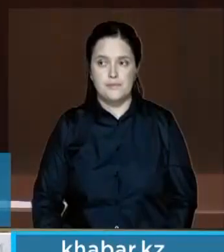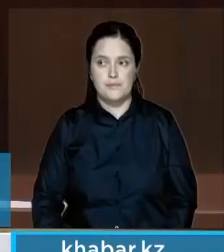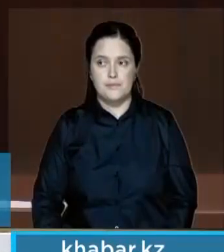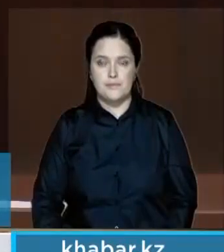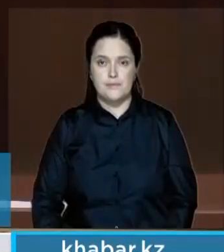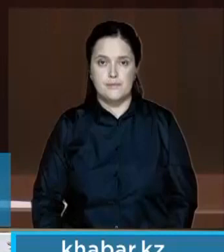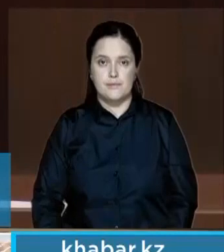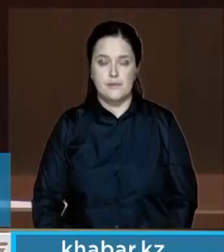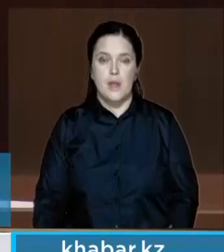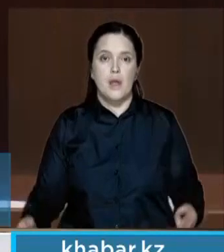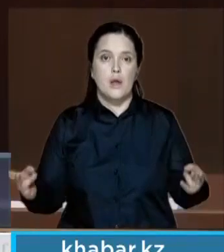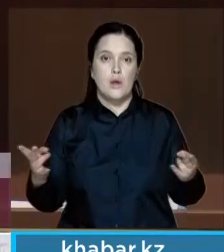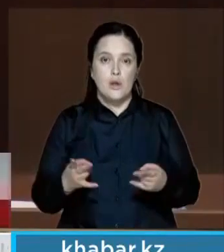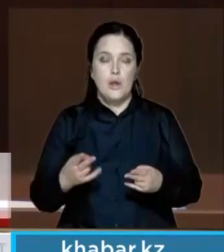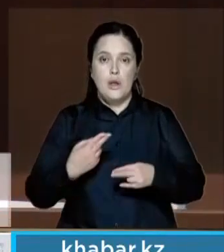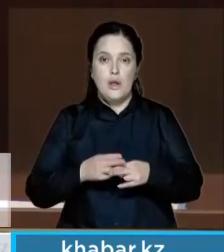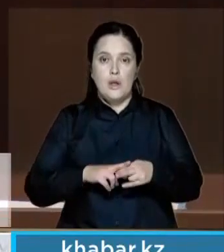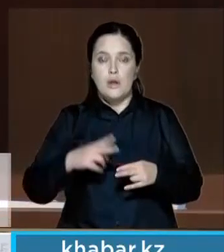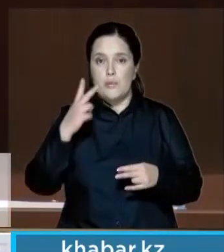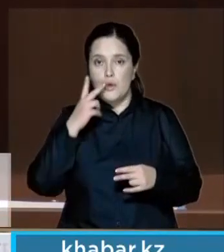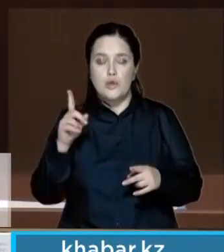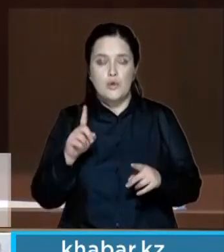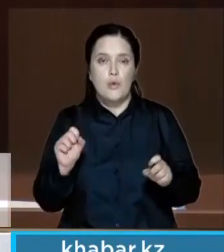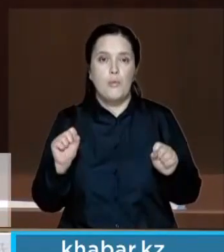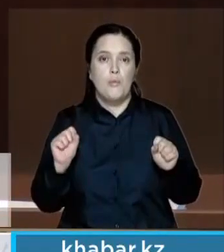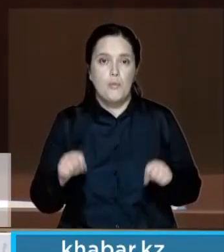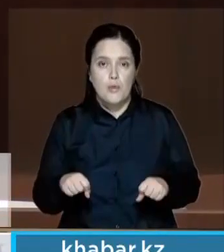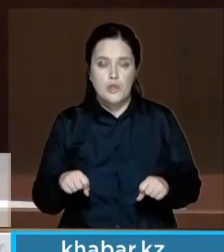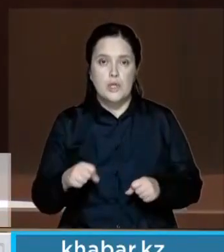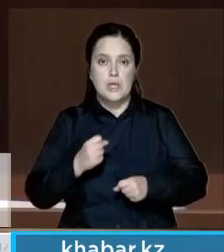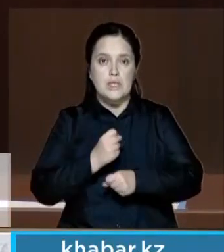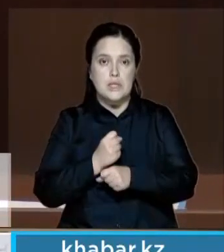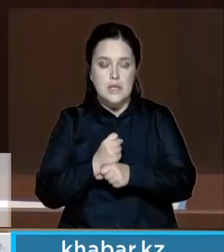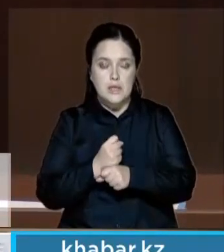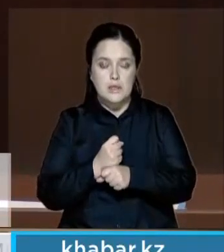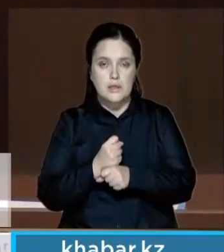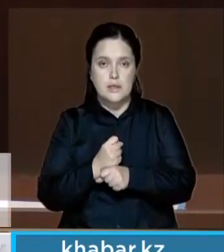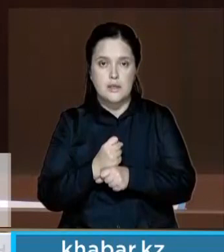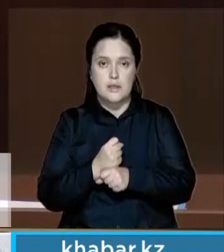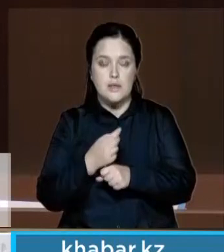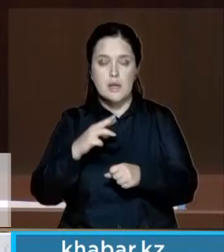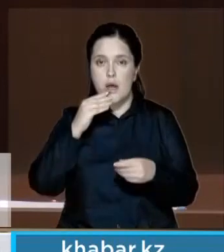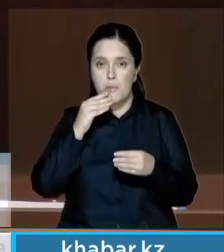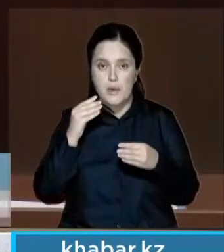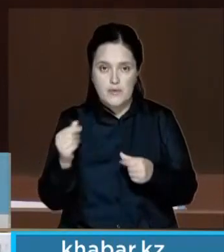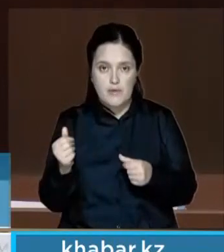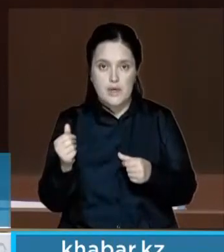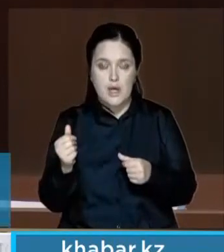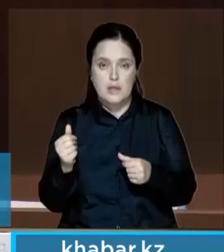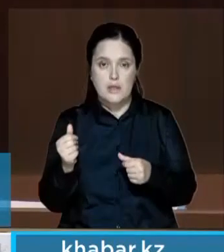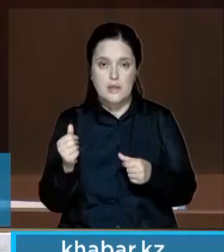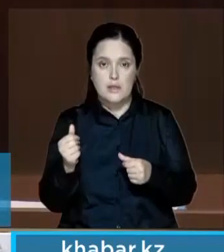Нам нужно посмотреть вот в рамках тех направлений, что можно дополнительно сделать с точки зрения привлекательности